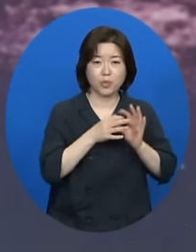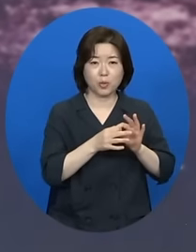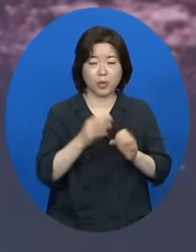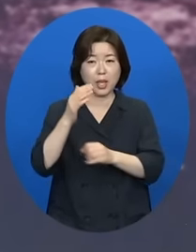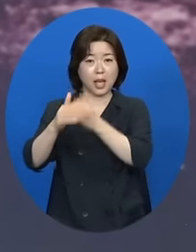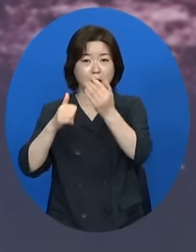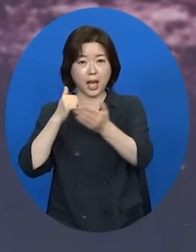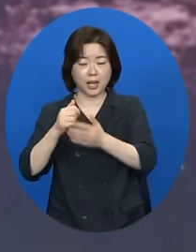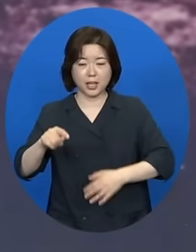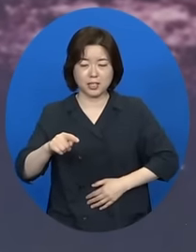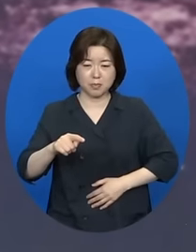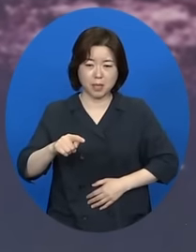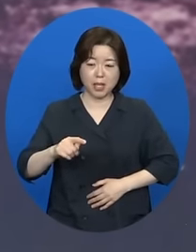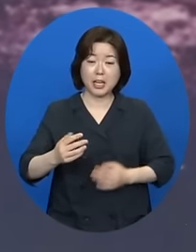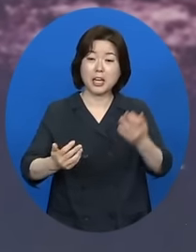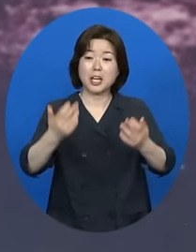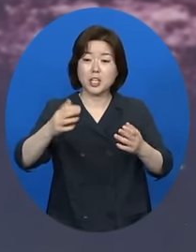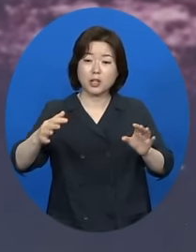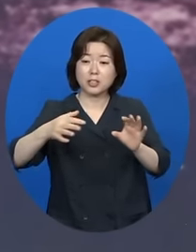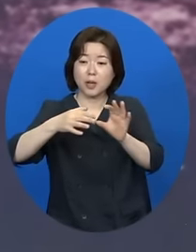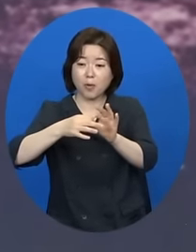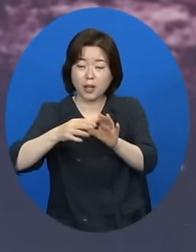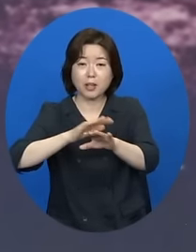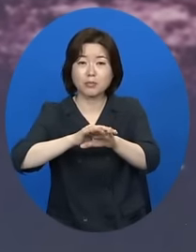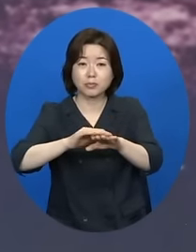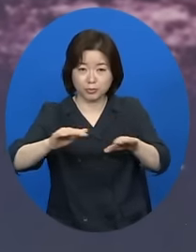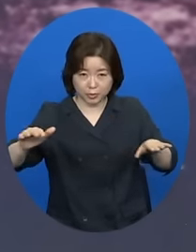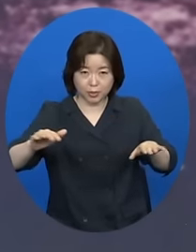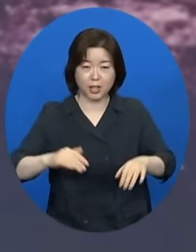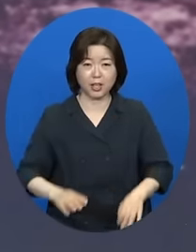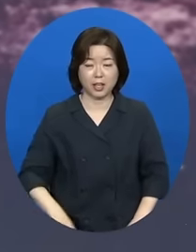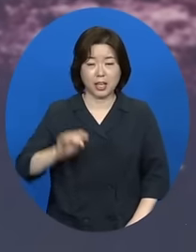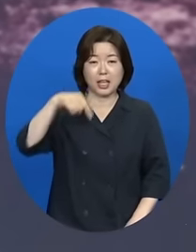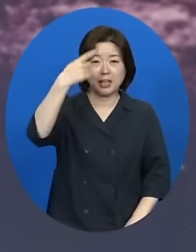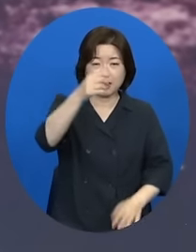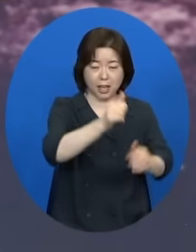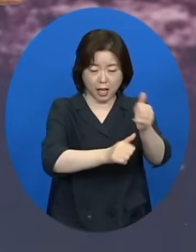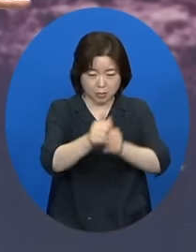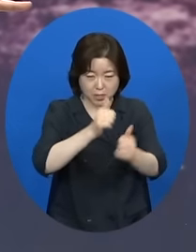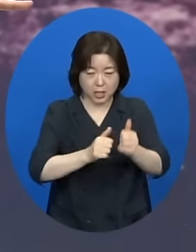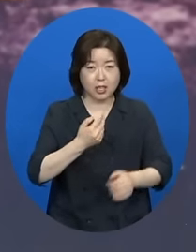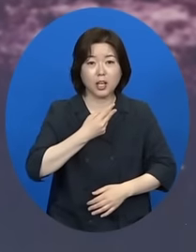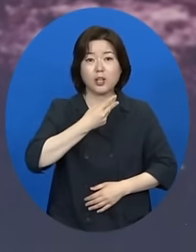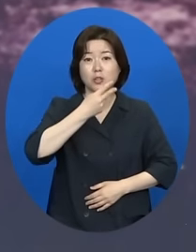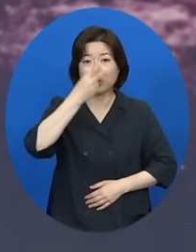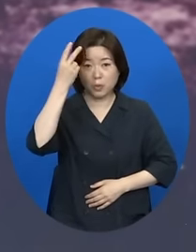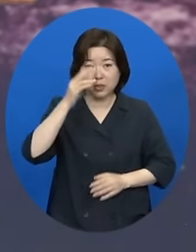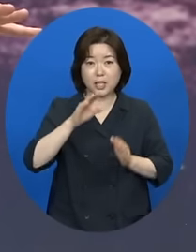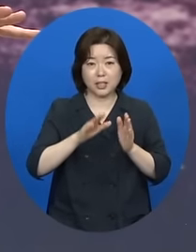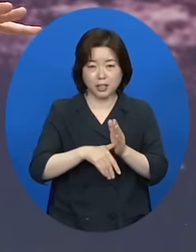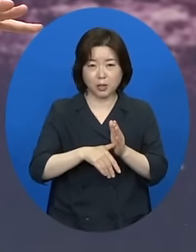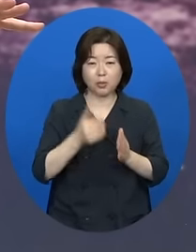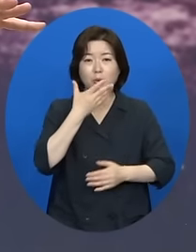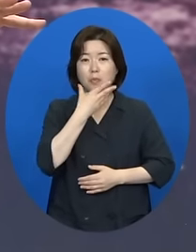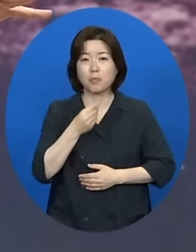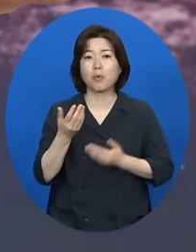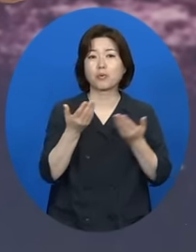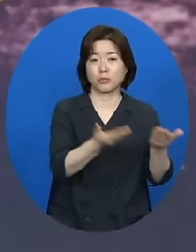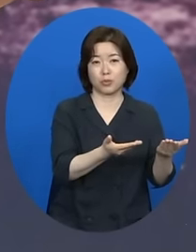형고의 관계를 풀어줬을 뿐만 아니라 우리가 살펴보겠지만 다음 세대, 요셉의 세대에도 복을